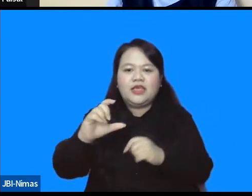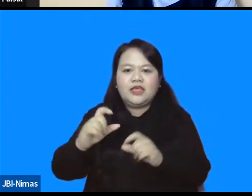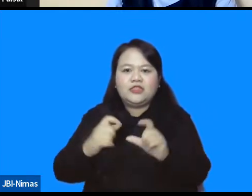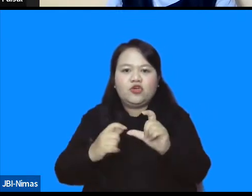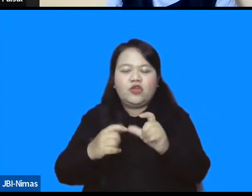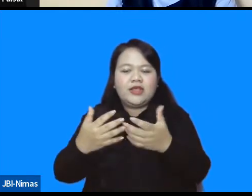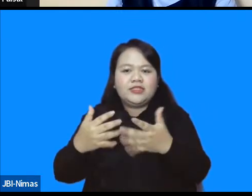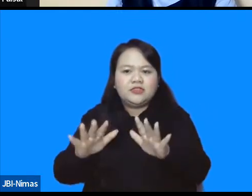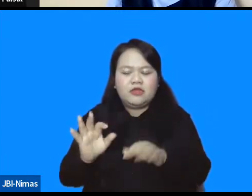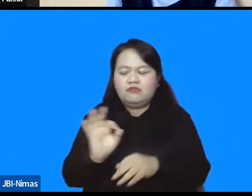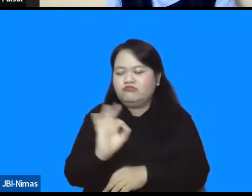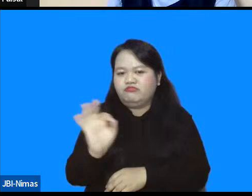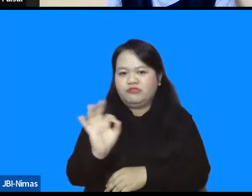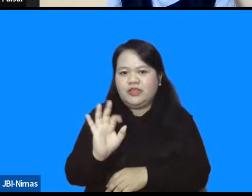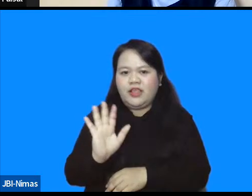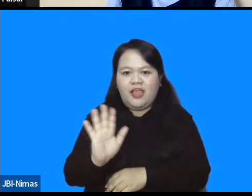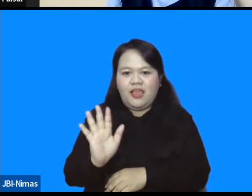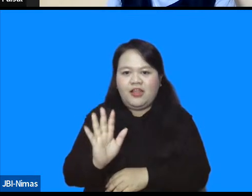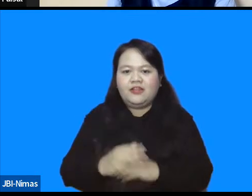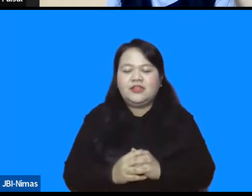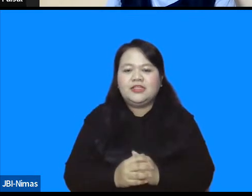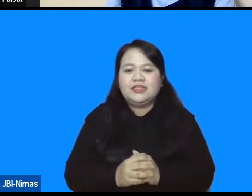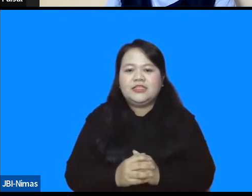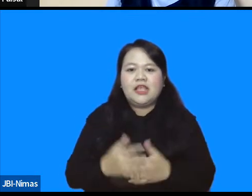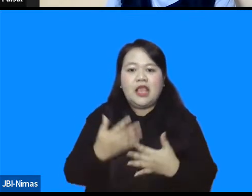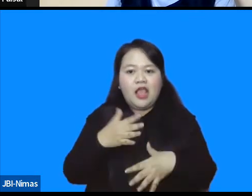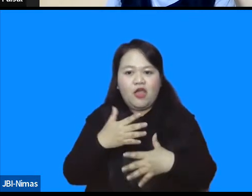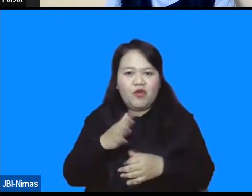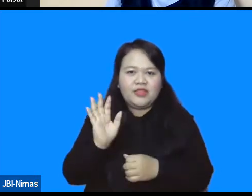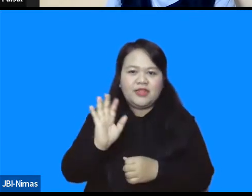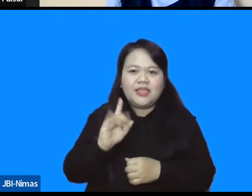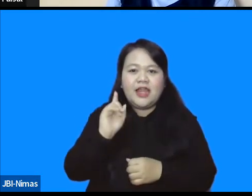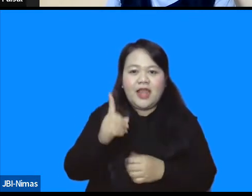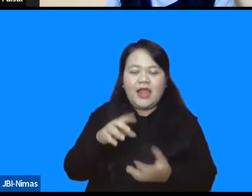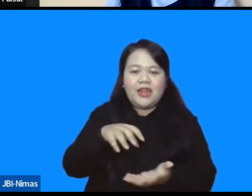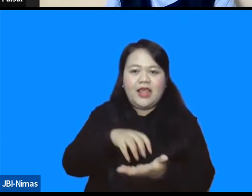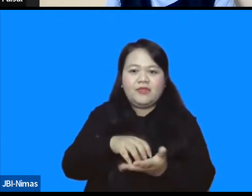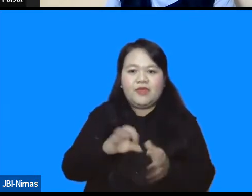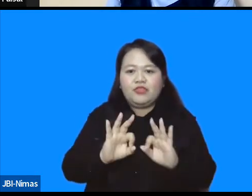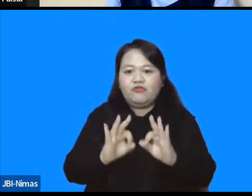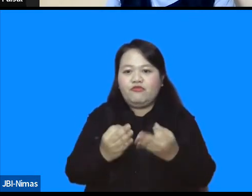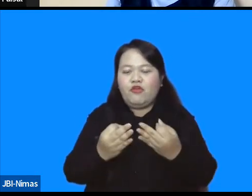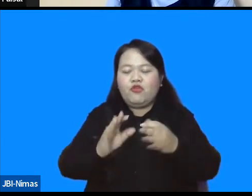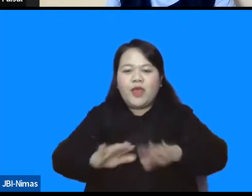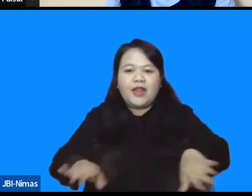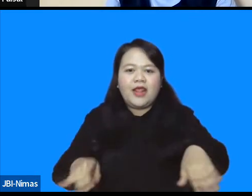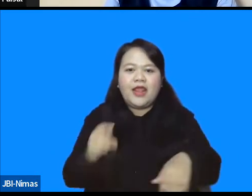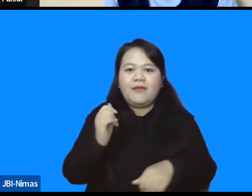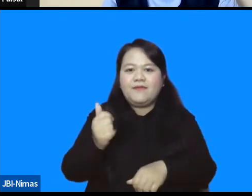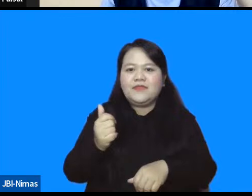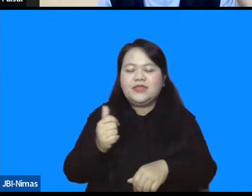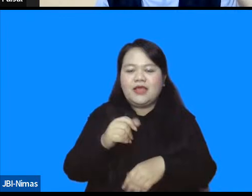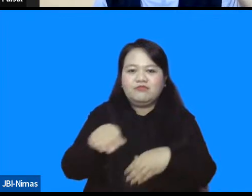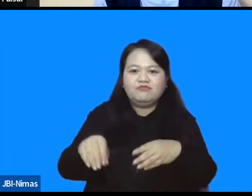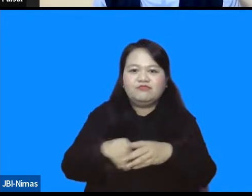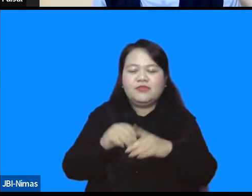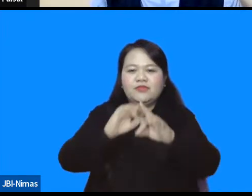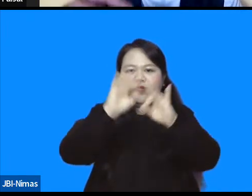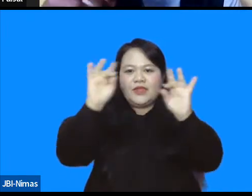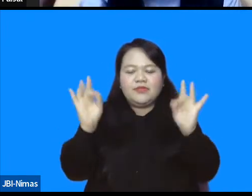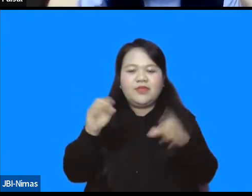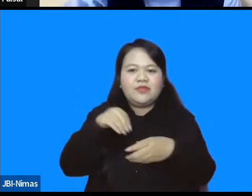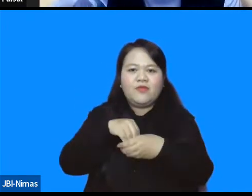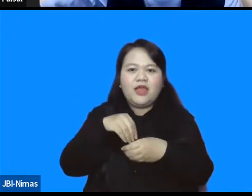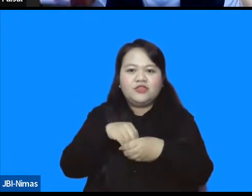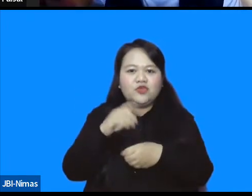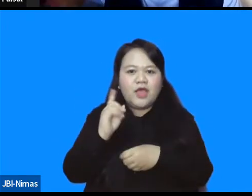sampai seperti itu gitu. Jangan khawatir, kami punya wadah forum anak yang bisa menampung berbagai